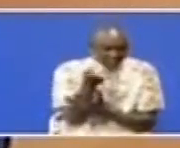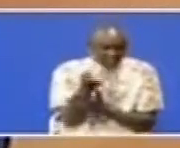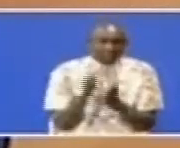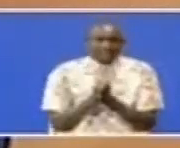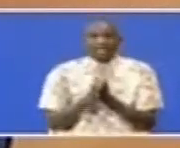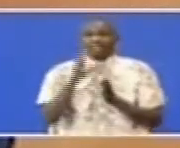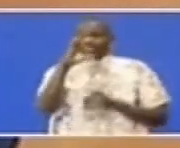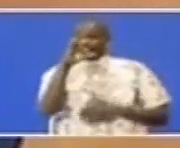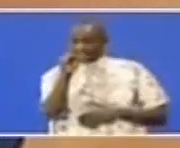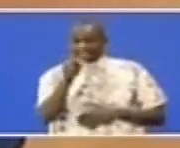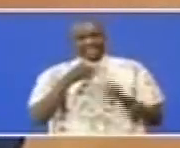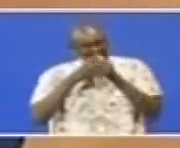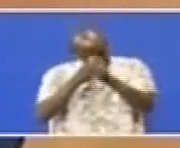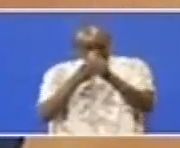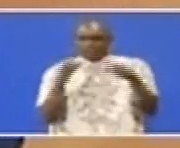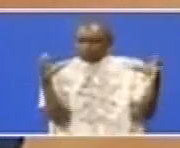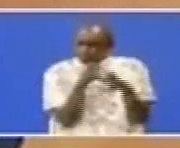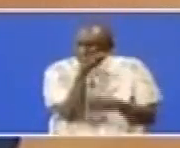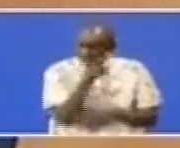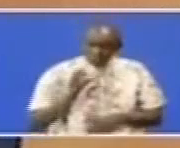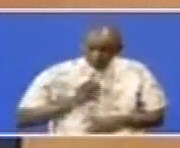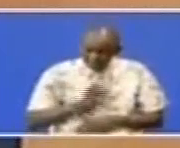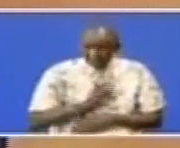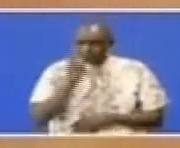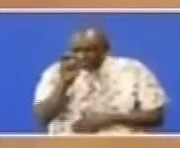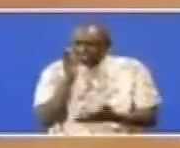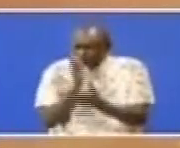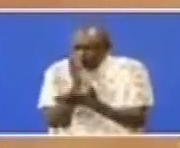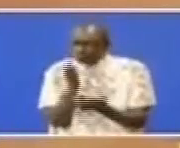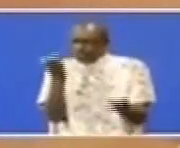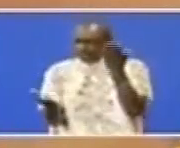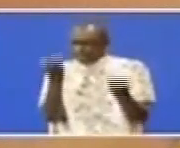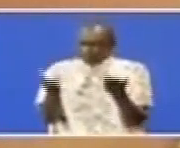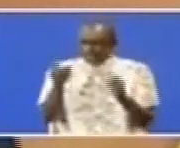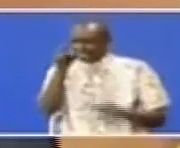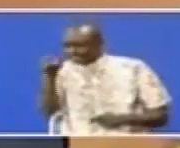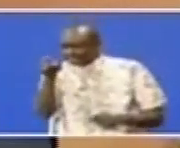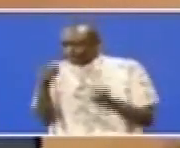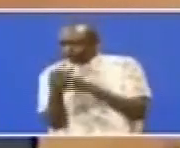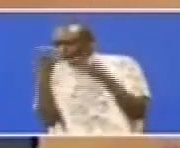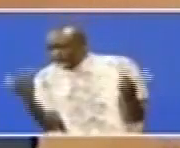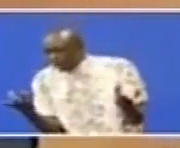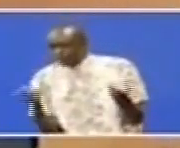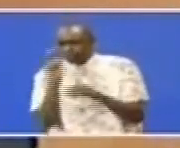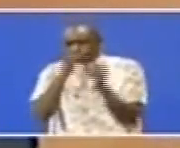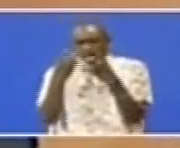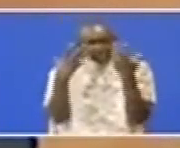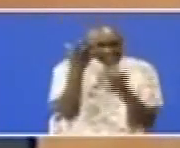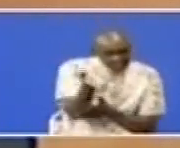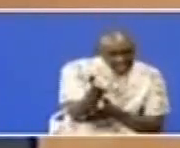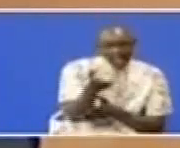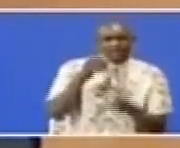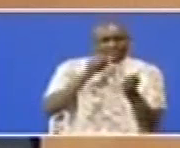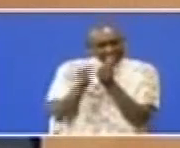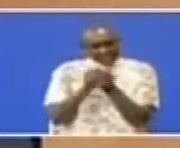Eugene Wamalwa ameiongoza kamati hiyo katika eneo la Galana ili kutathmini ubora kuhusiana na mazao ya kilimo hasa ukuzaji